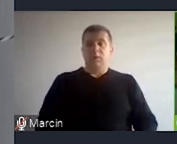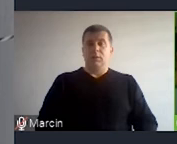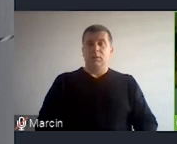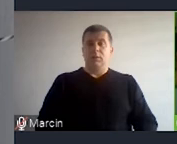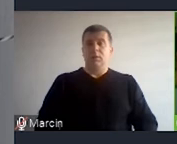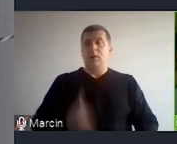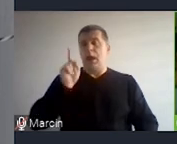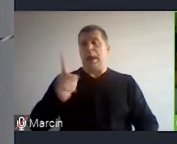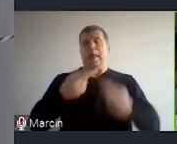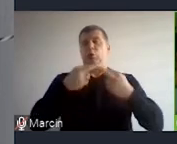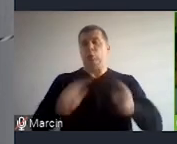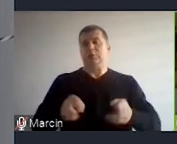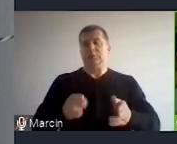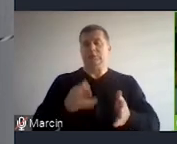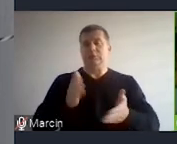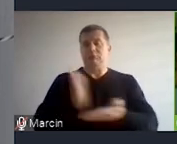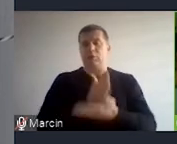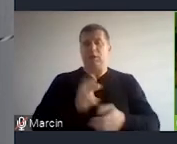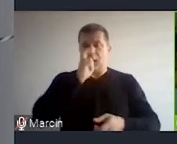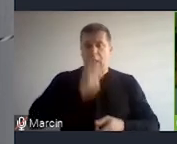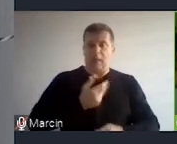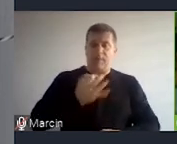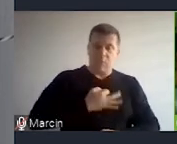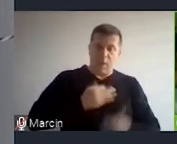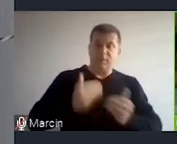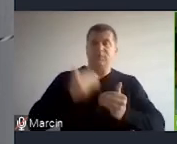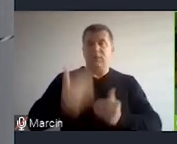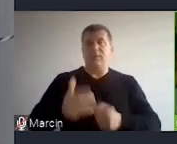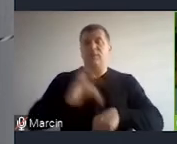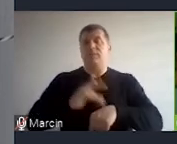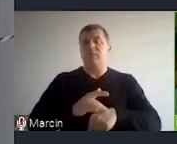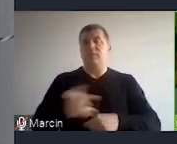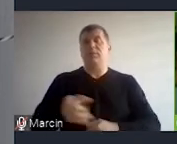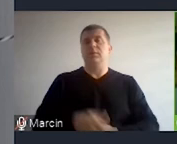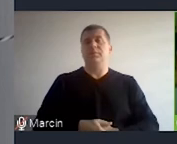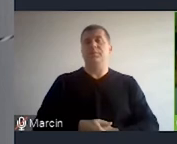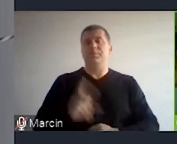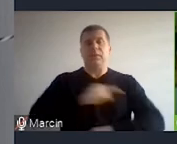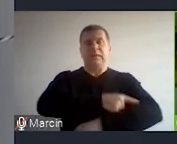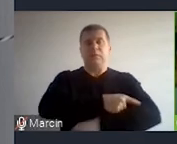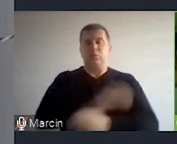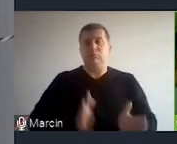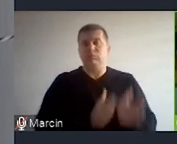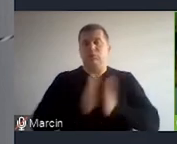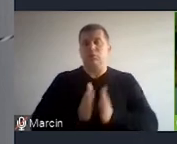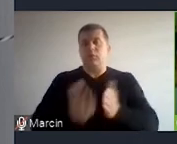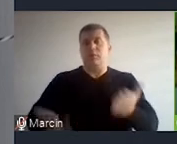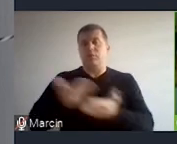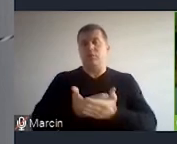Ale ta różnica w podziale na kadrę własną i zewnętrzną właśnie wynika z instrukcji przygotowania